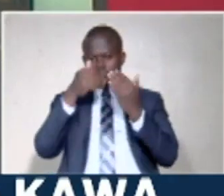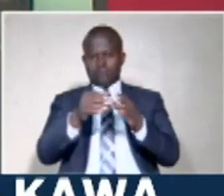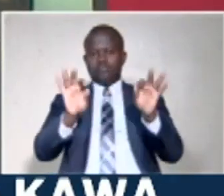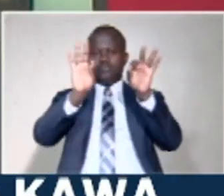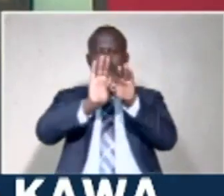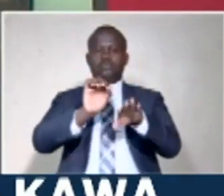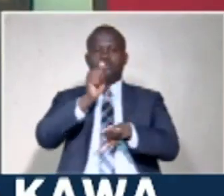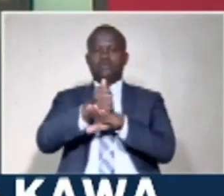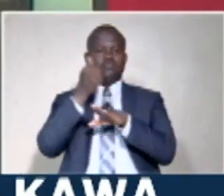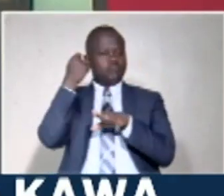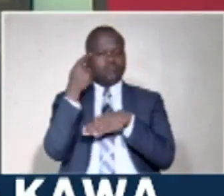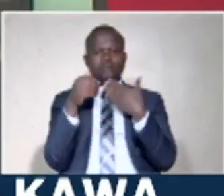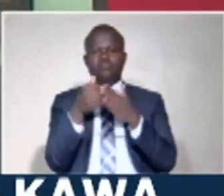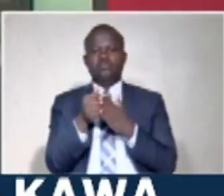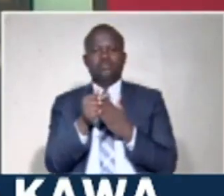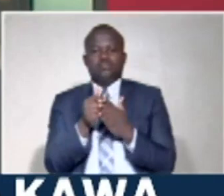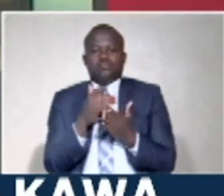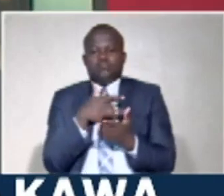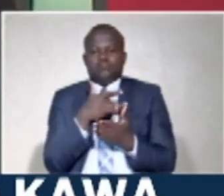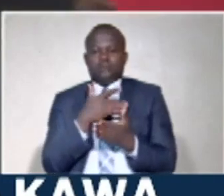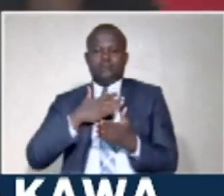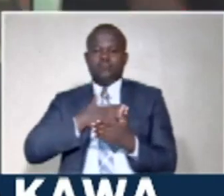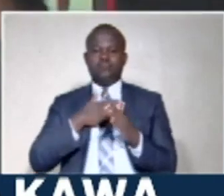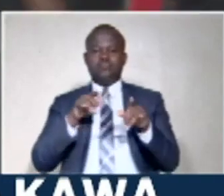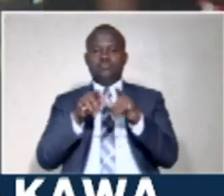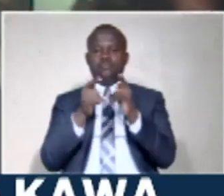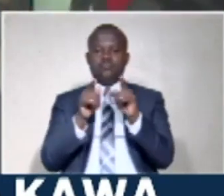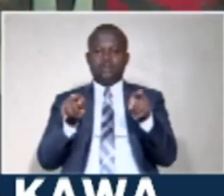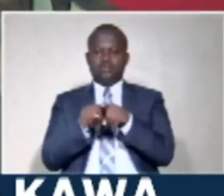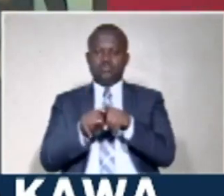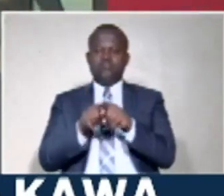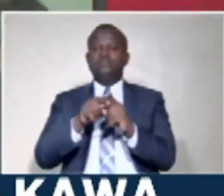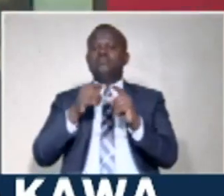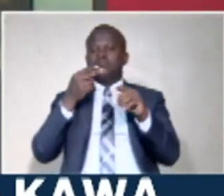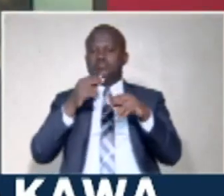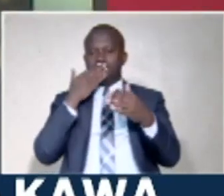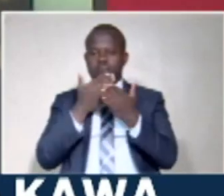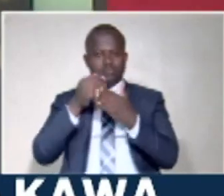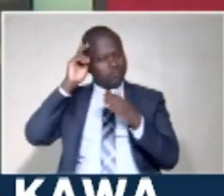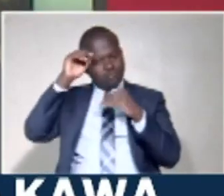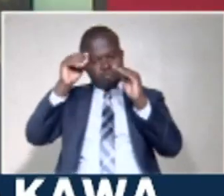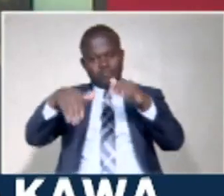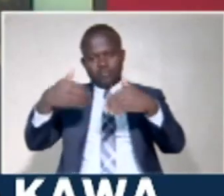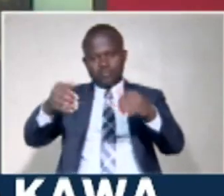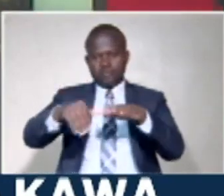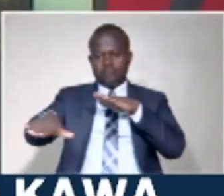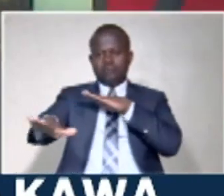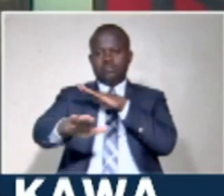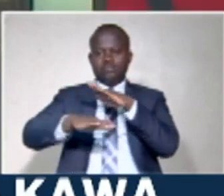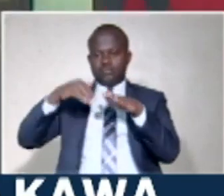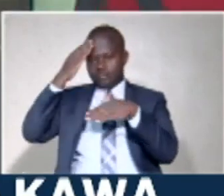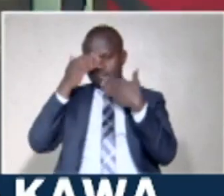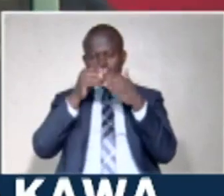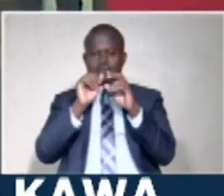bamuha ugasanga rero nge numva ku gitekerezo cyanjye nk'iyi nama bibaye byiza batekereza ku muhinzi nyirizina